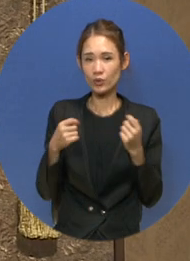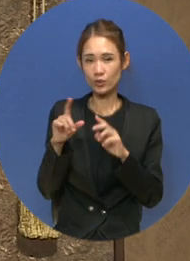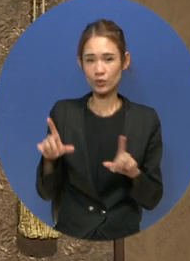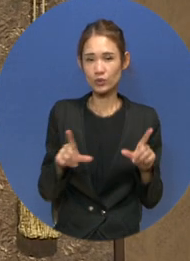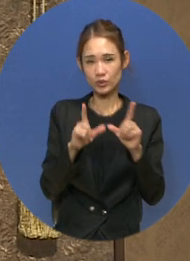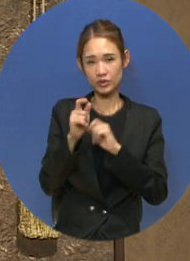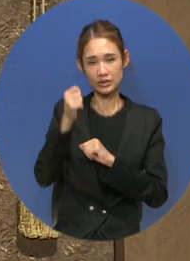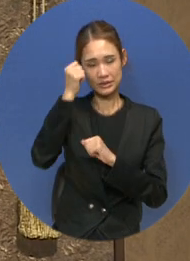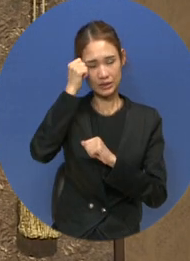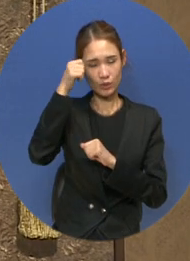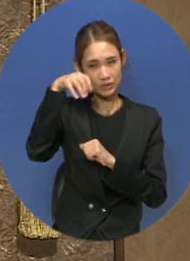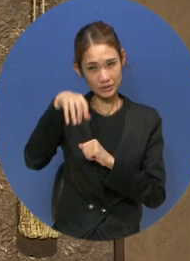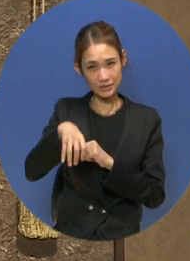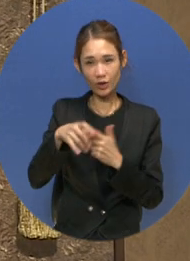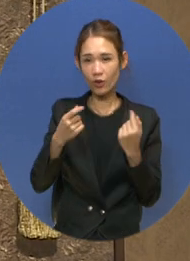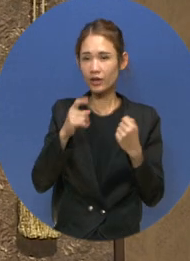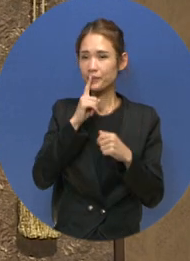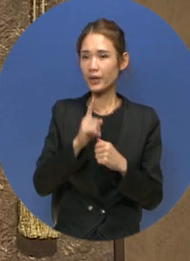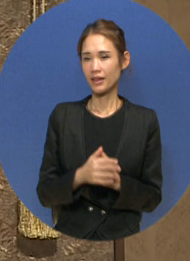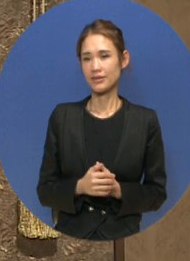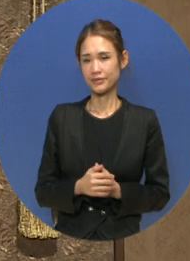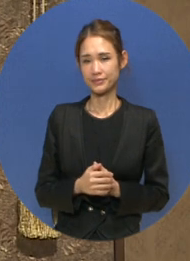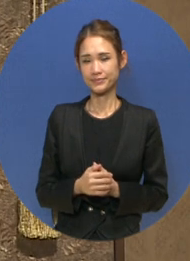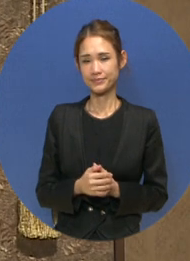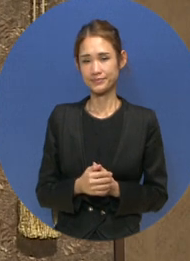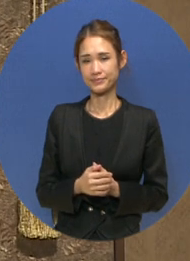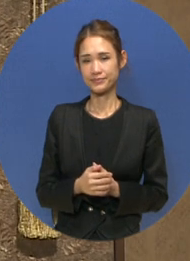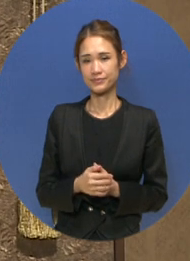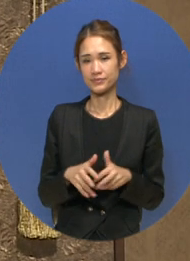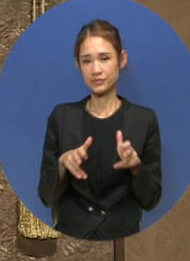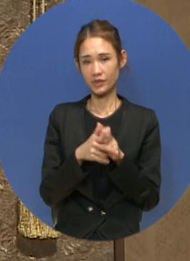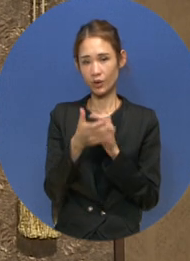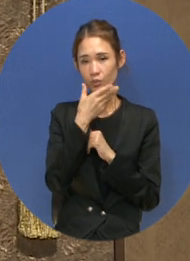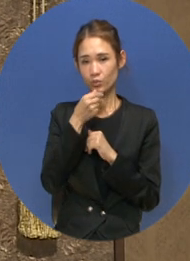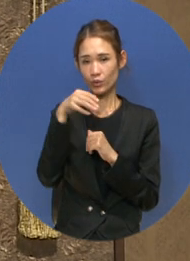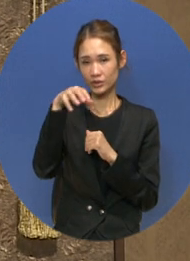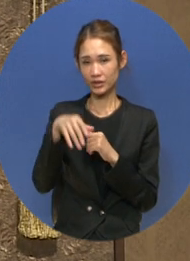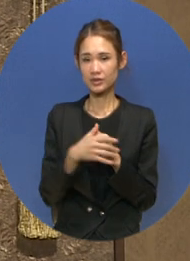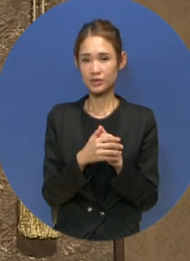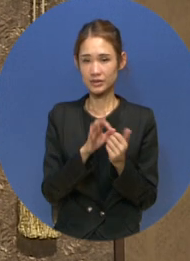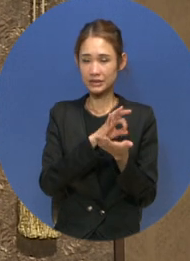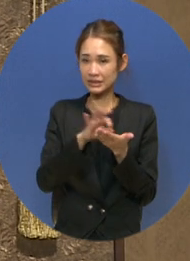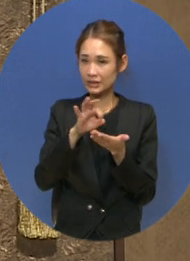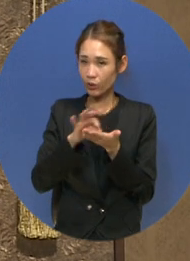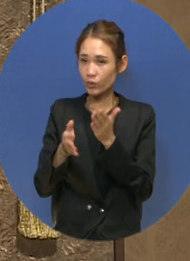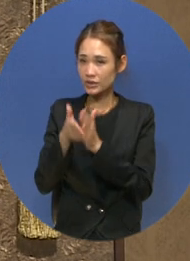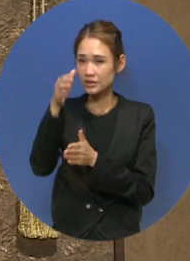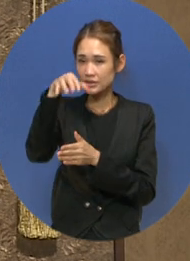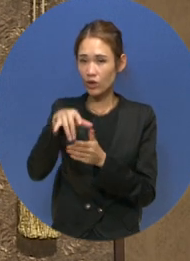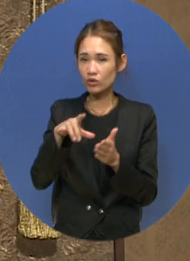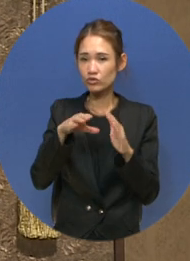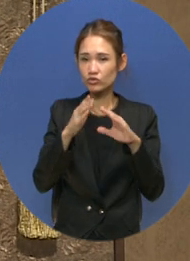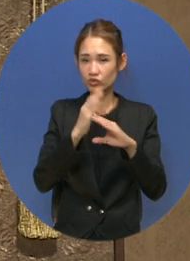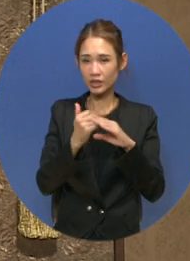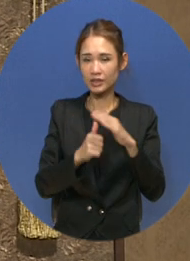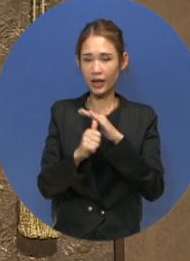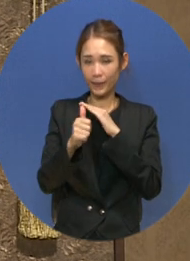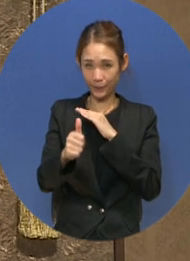터전을 하는 곳이 생활시설이라고 얘기할 수 있습니다. 그러니까 예. 장애인복지관은 이용시설 중에 대표적